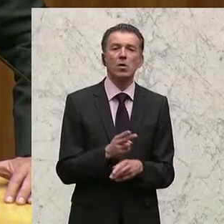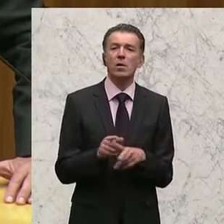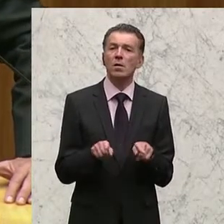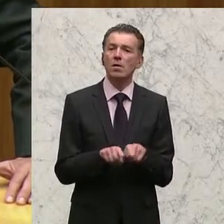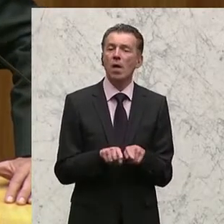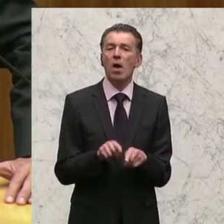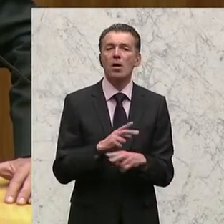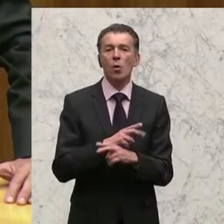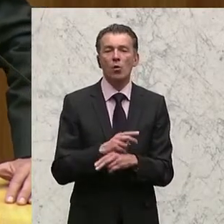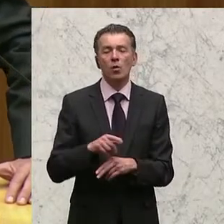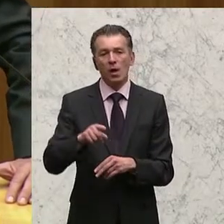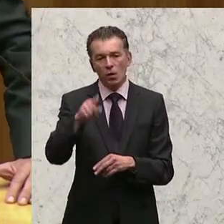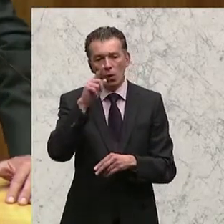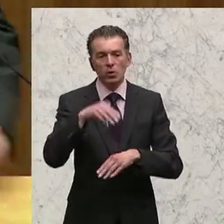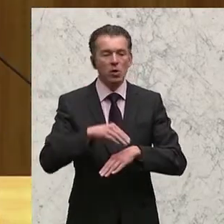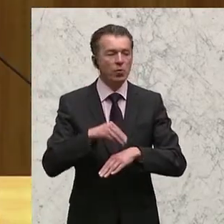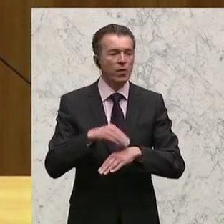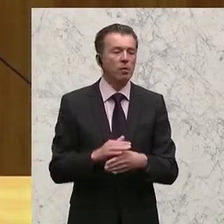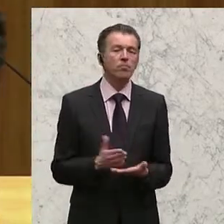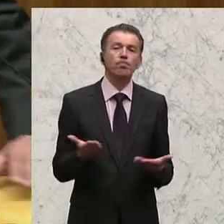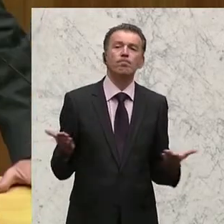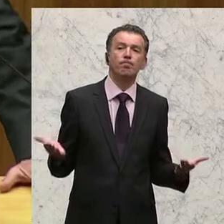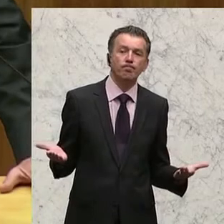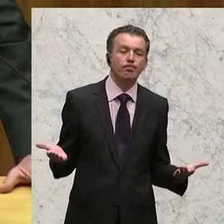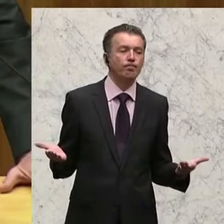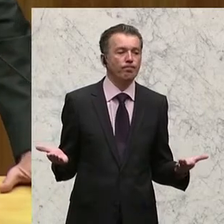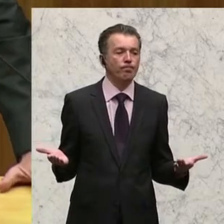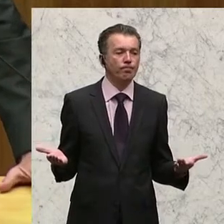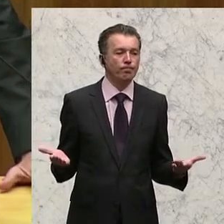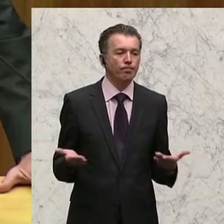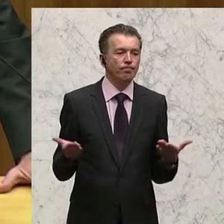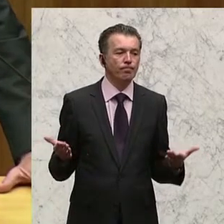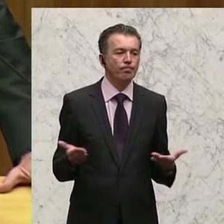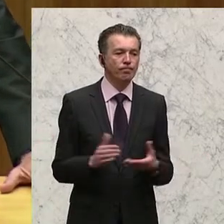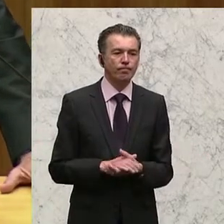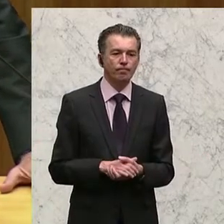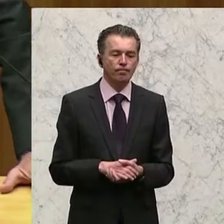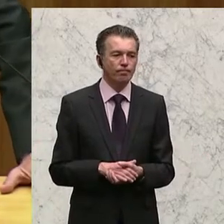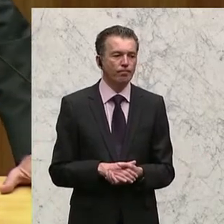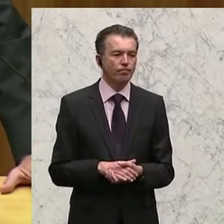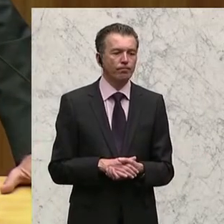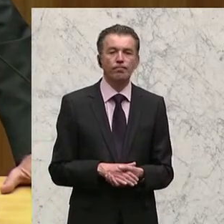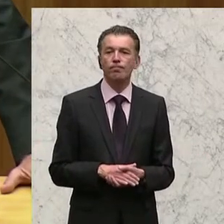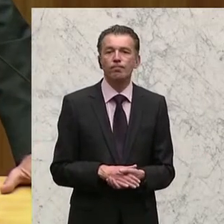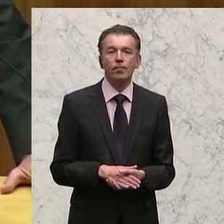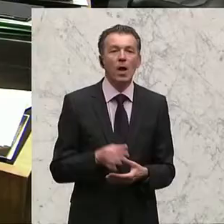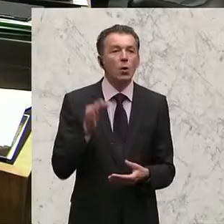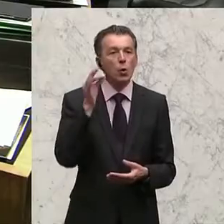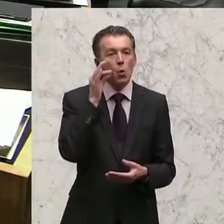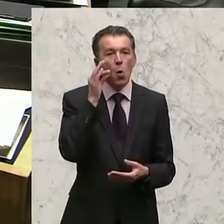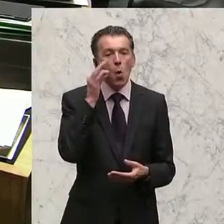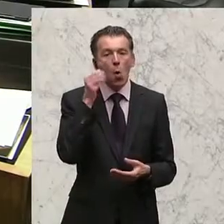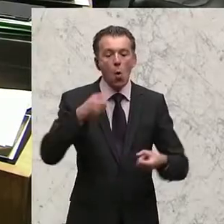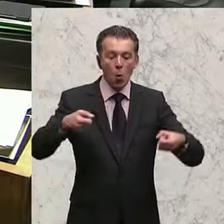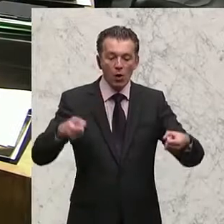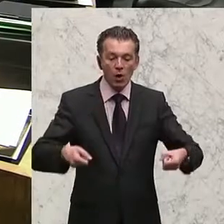wie Österreich, Deutschland und Schweden mehr oder weniger einen Honeypot aufgestellt haben, einen Honigtopf.